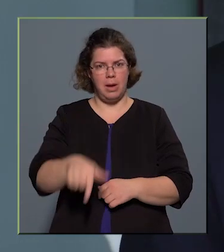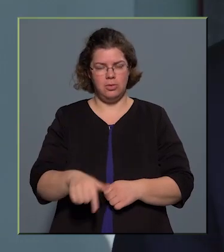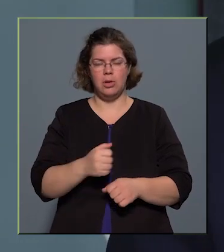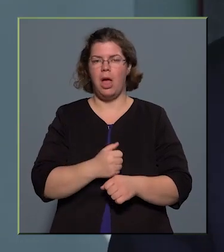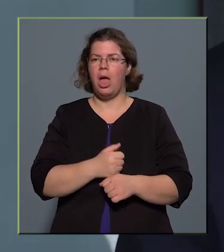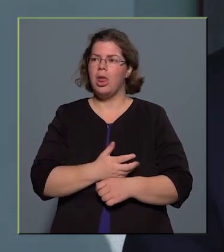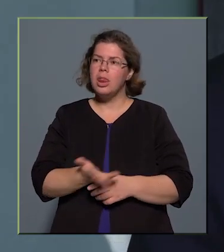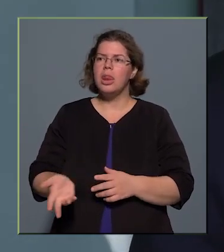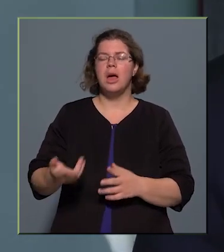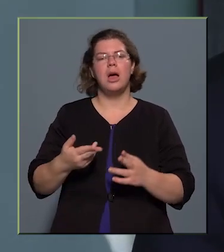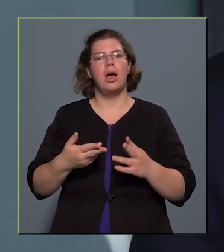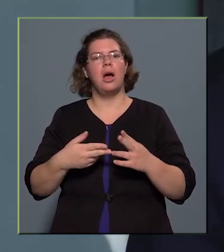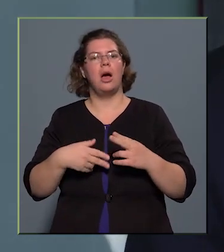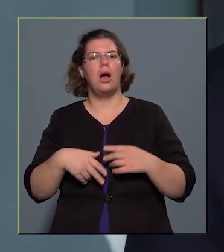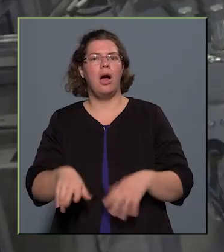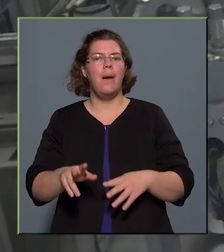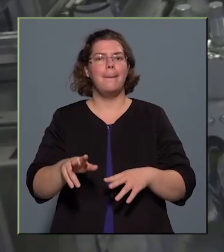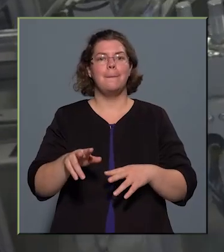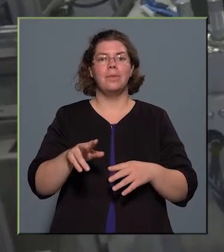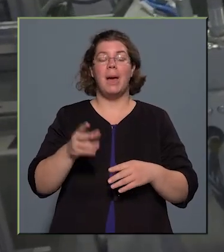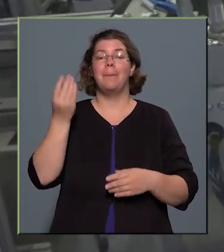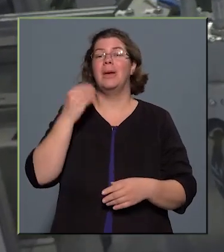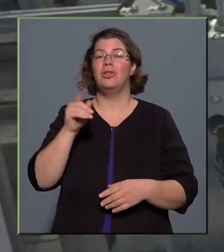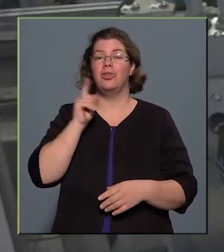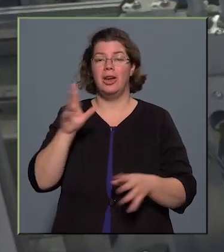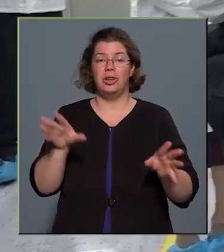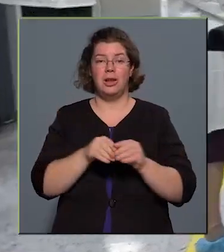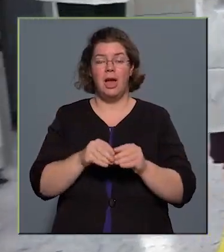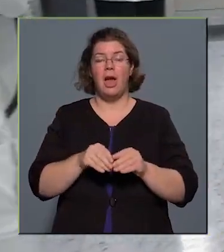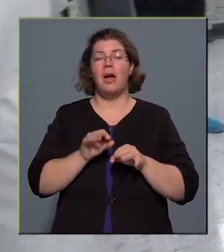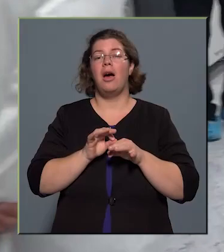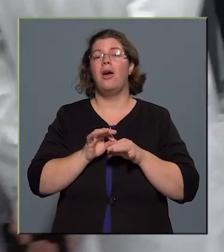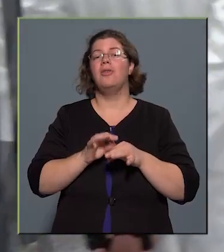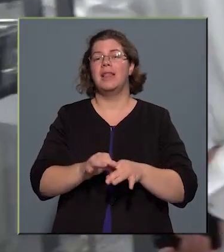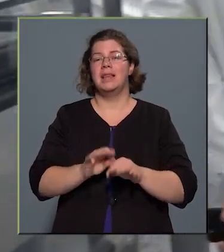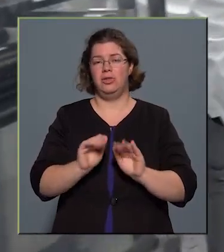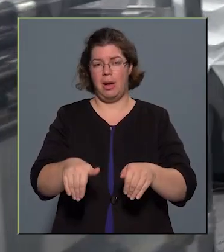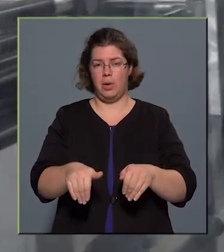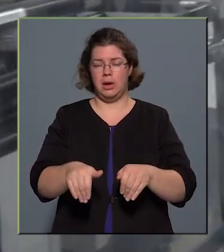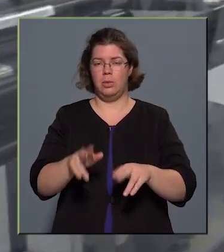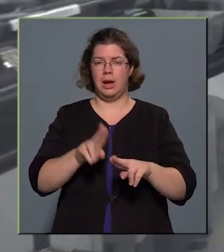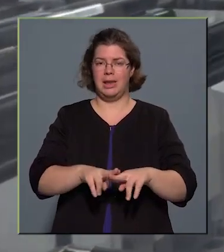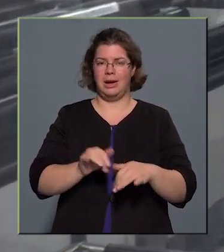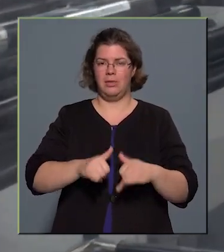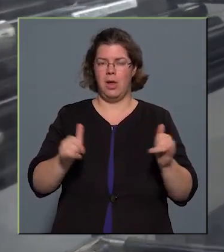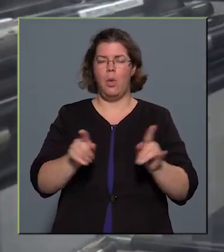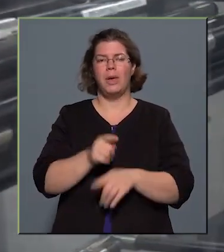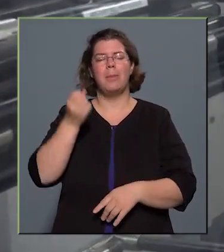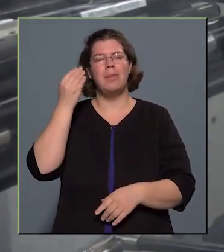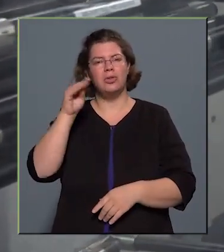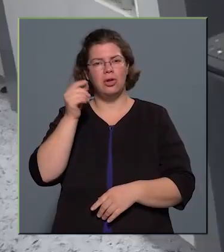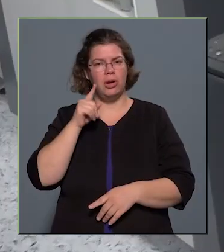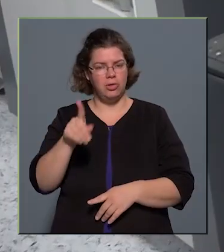azon, hogy mesterséges intelligenciával a vezetés támogató rendszereket fejlesztenek. Ezek olyan mesterséges intelligenciák,